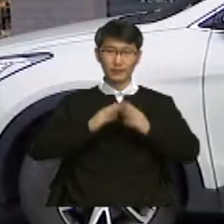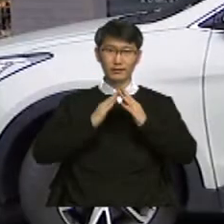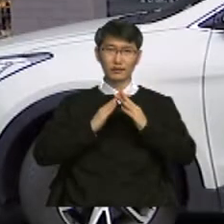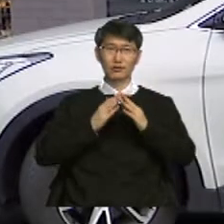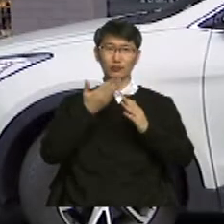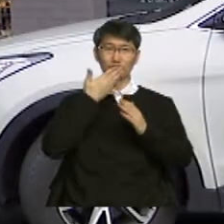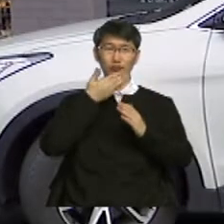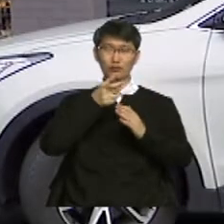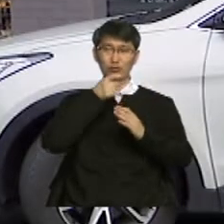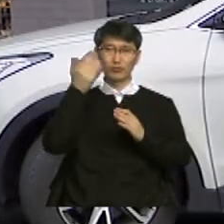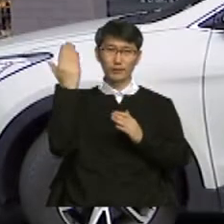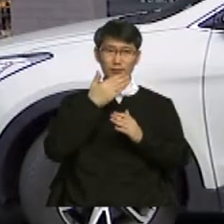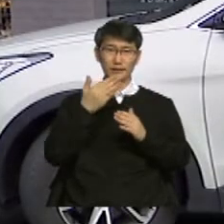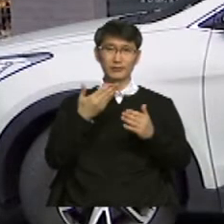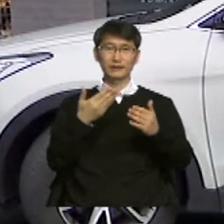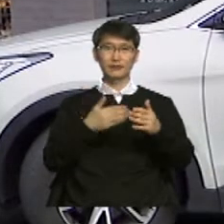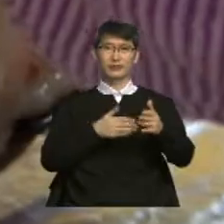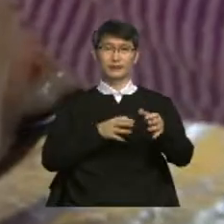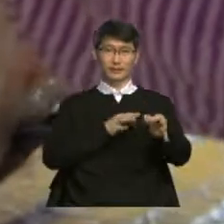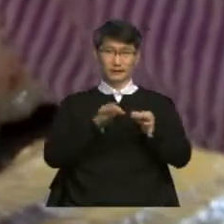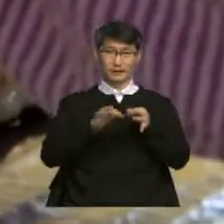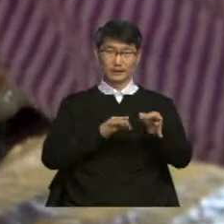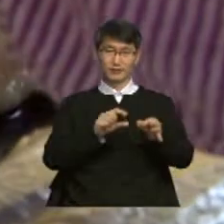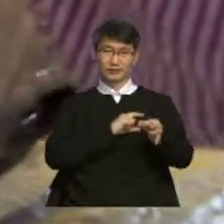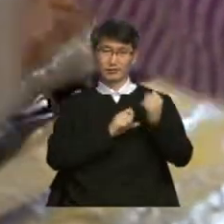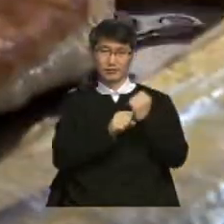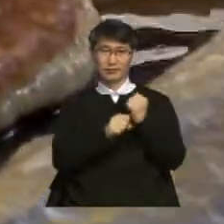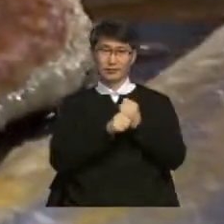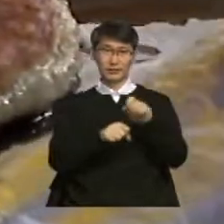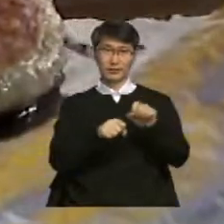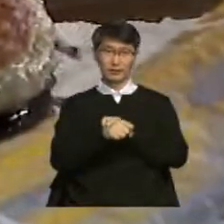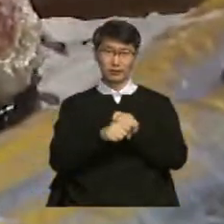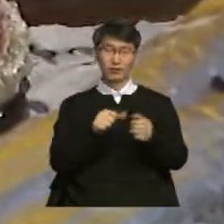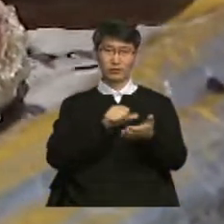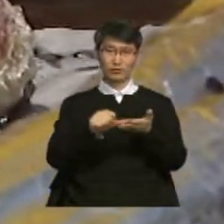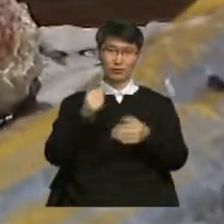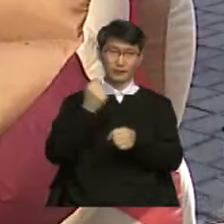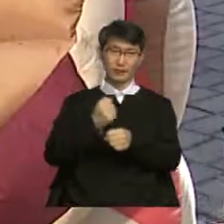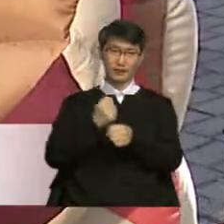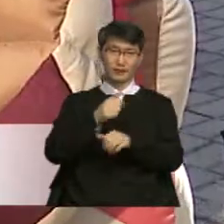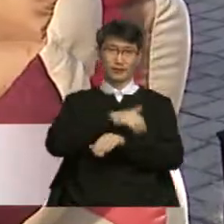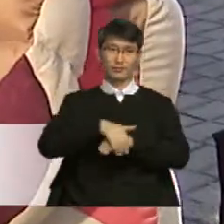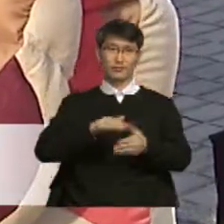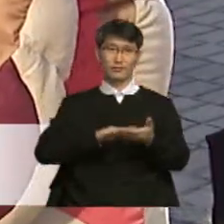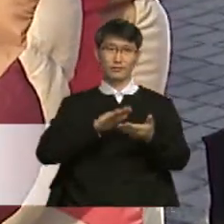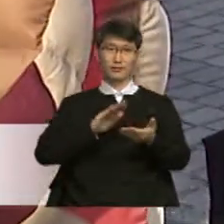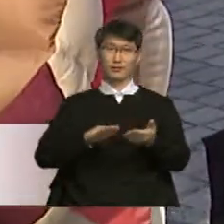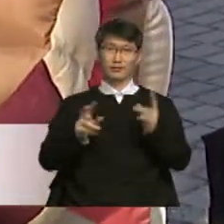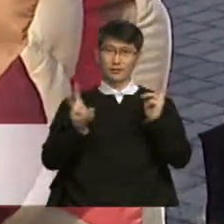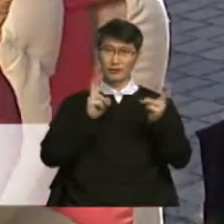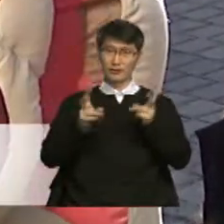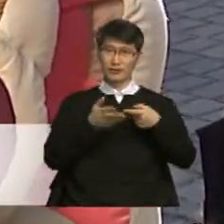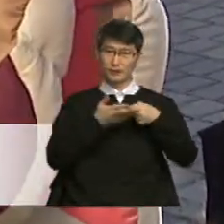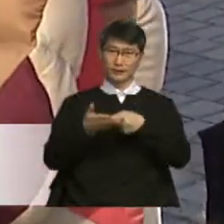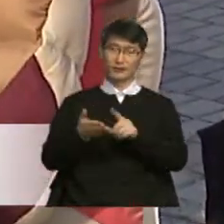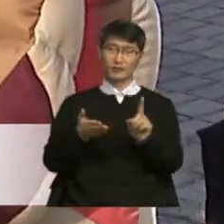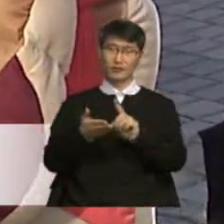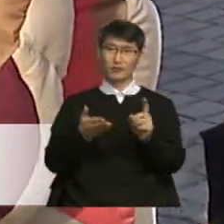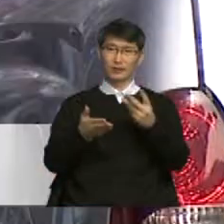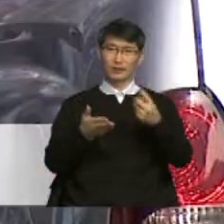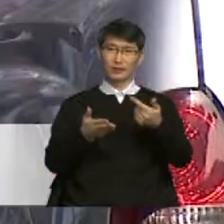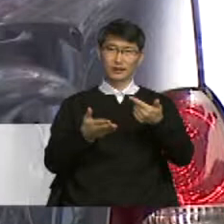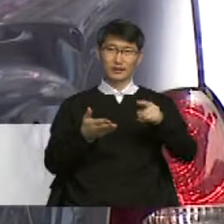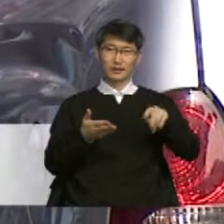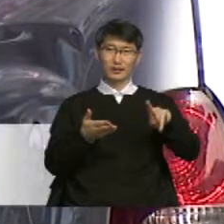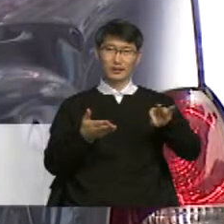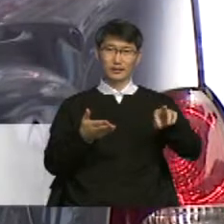함께 물맑은 시장 공동 브랜드를 만들고 지역 특화 상품도 육성할 계획입니다 중소벤처기업 부의 상권 르네상스의